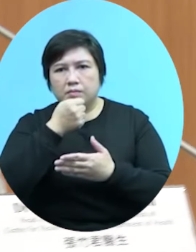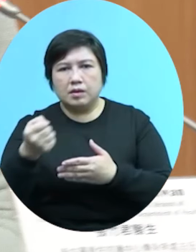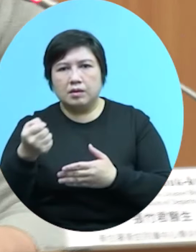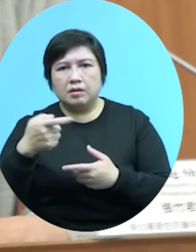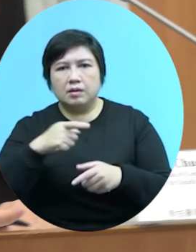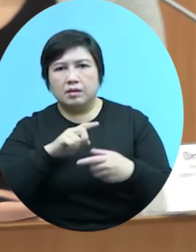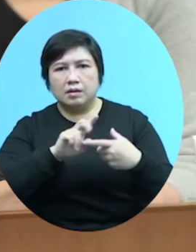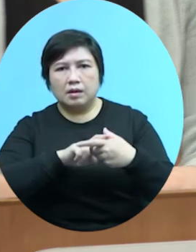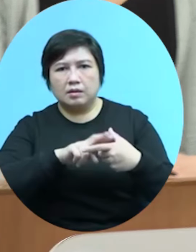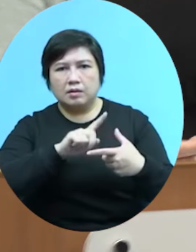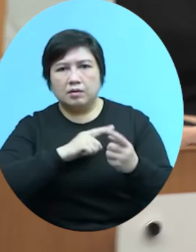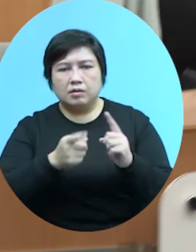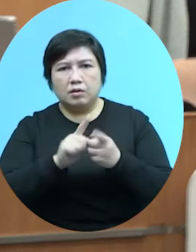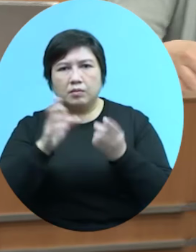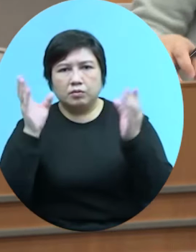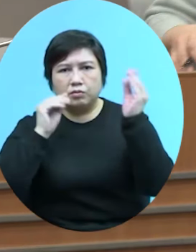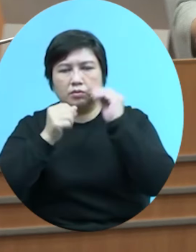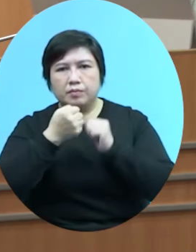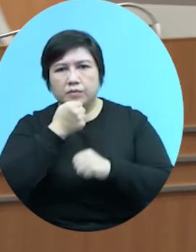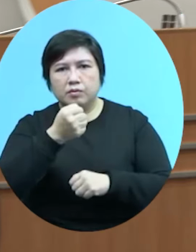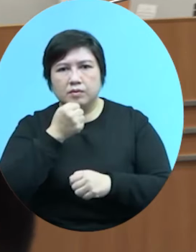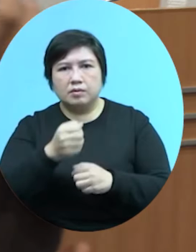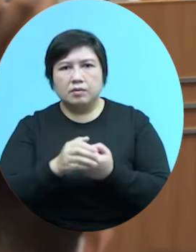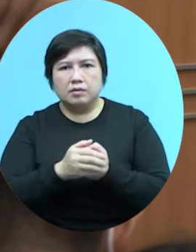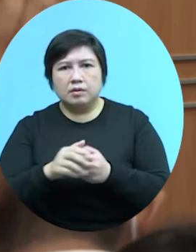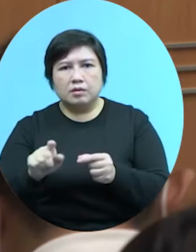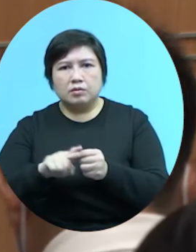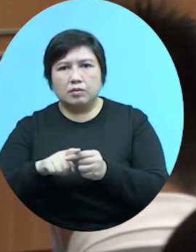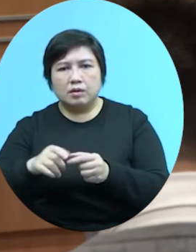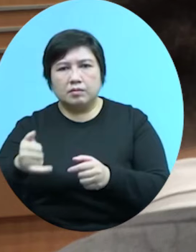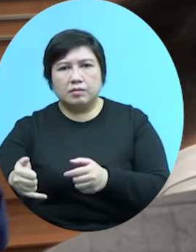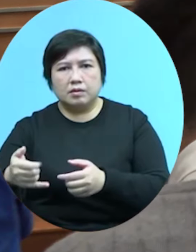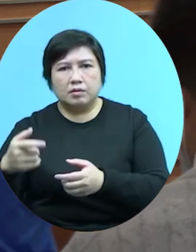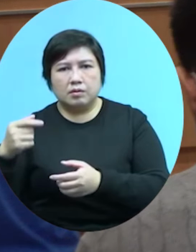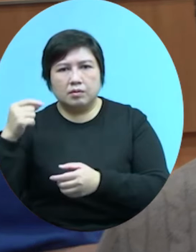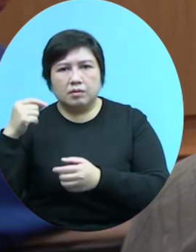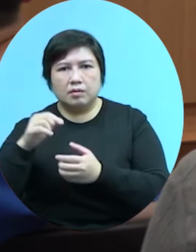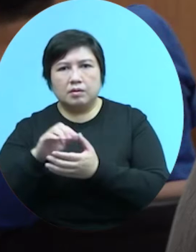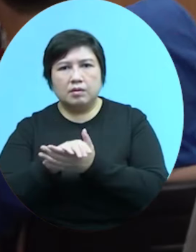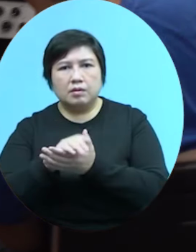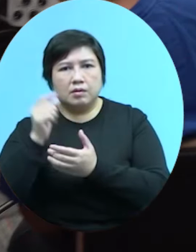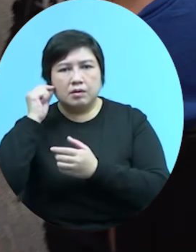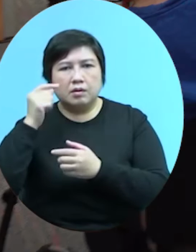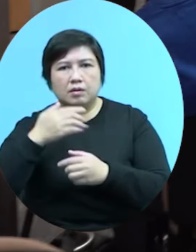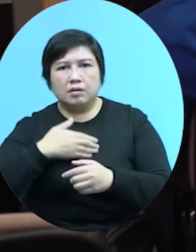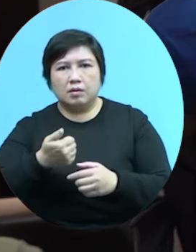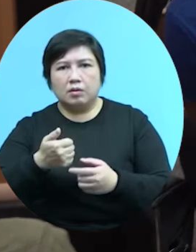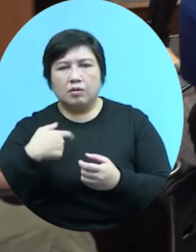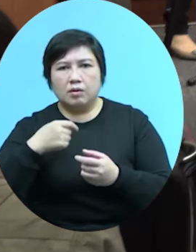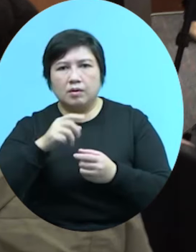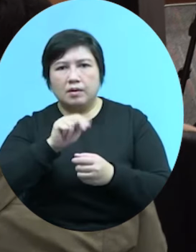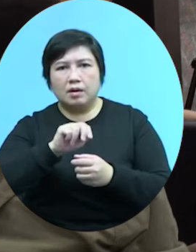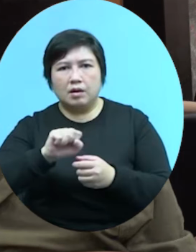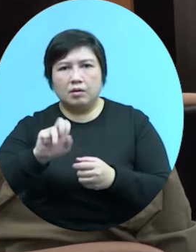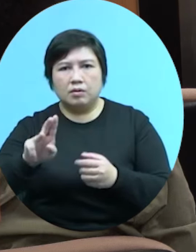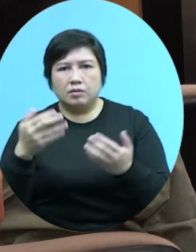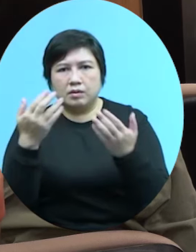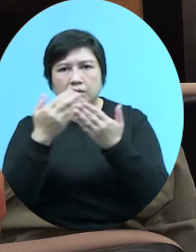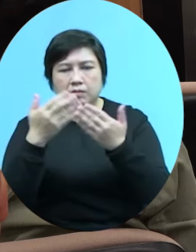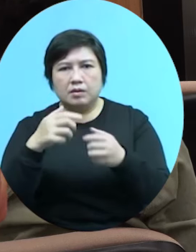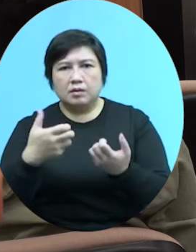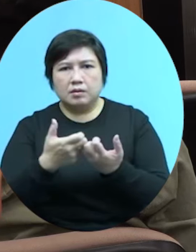請介紹一下自己代表的傳媒讓我們這邊中間的女士先大家好生你好提議想問今天數